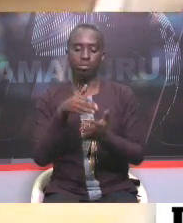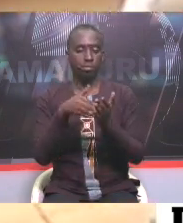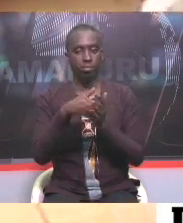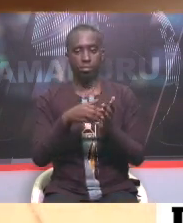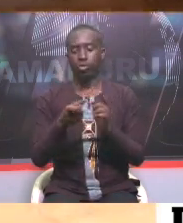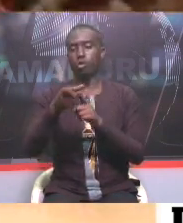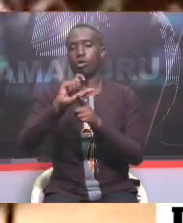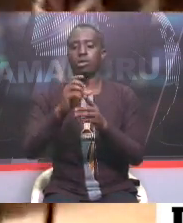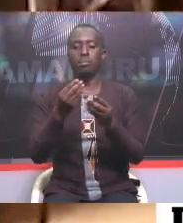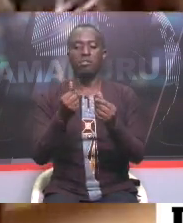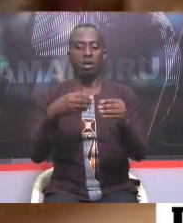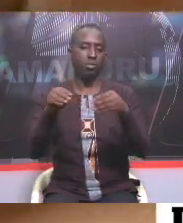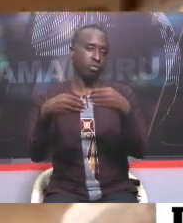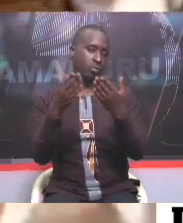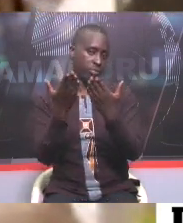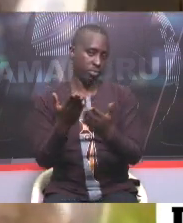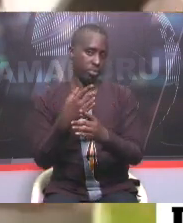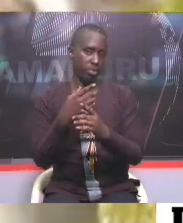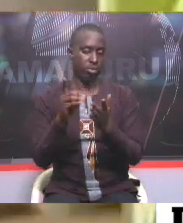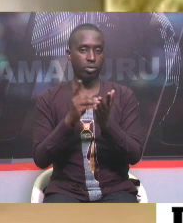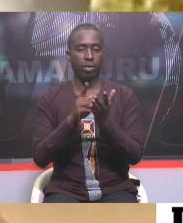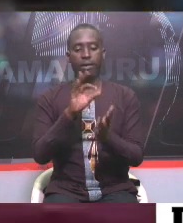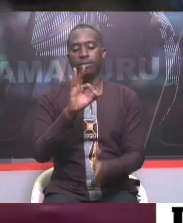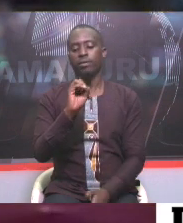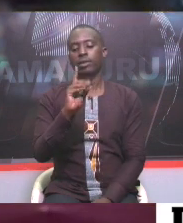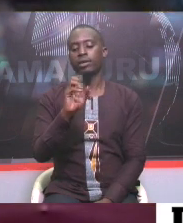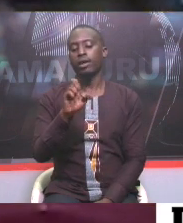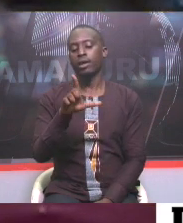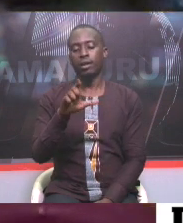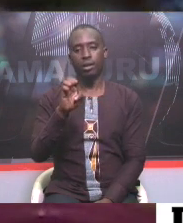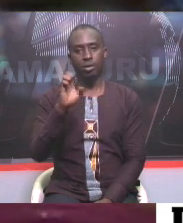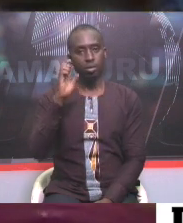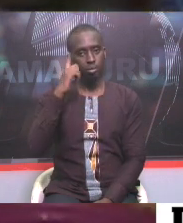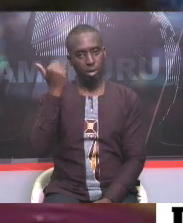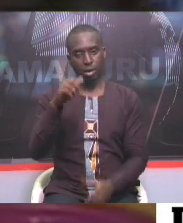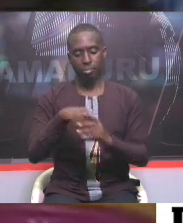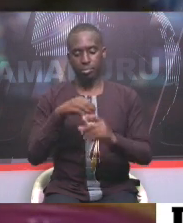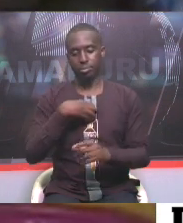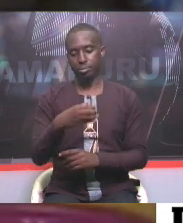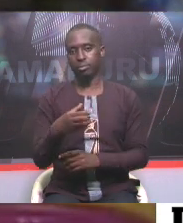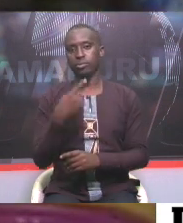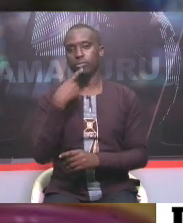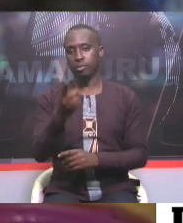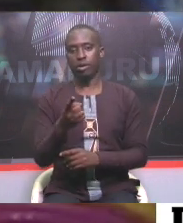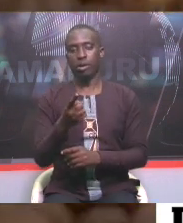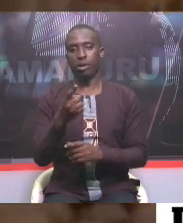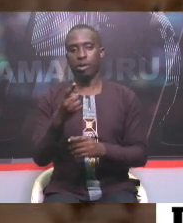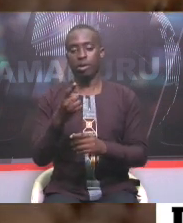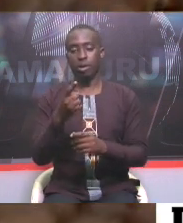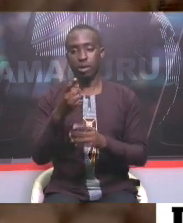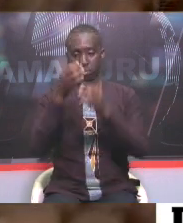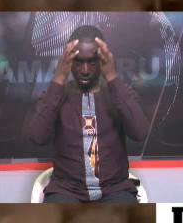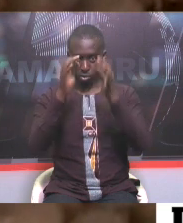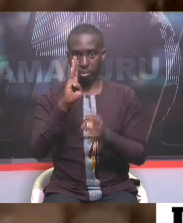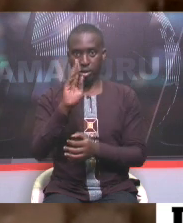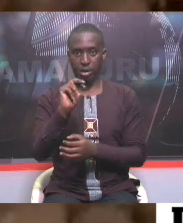w'itumbagira ry'ibiciro ku isoko. Dr. Fidele Mutemberezi, umuhanga mu bukungu, avuga ko umusaruro w'iki cyemezo cya Bene rufata igihe kinini